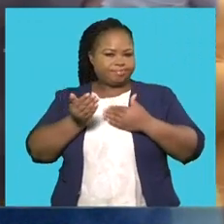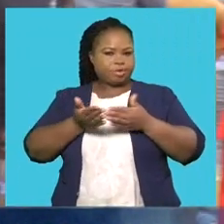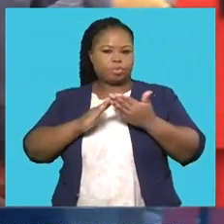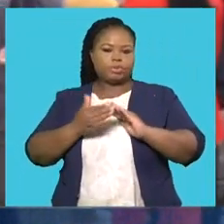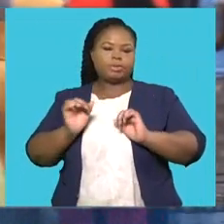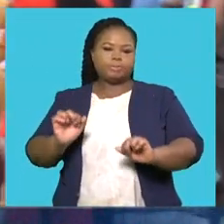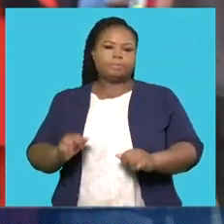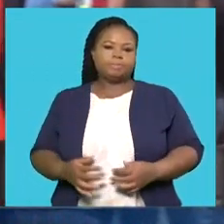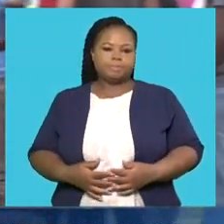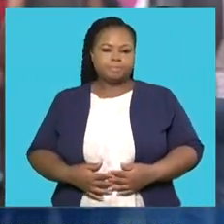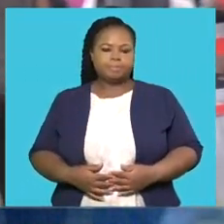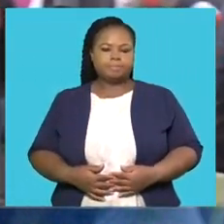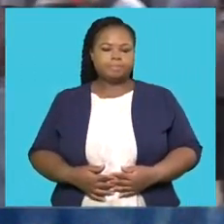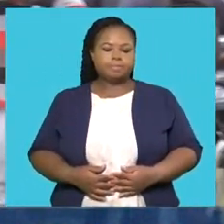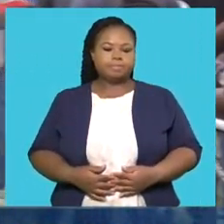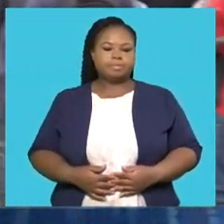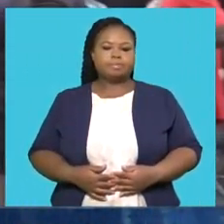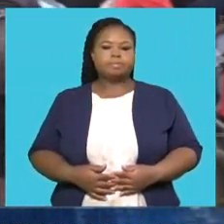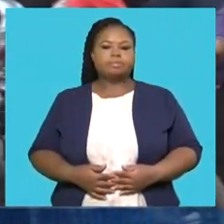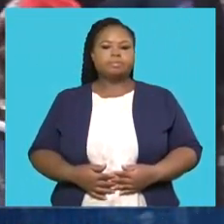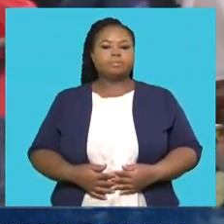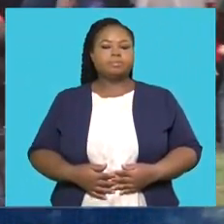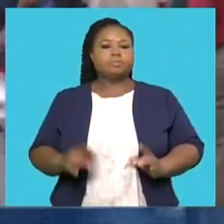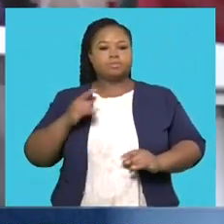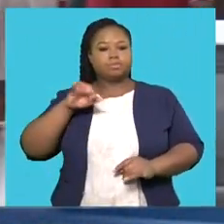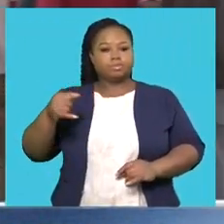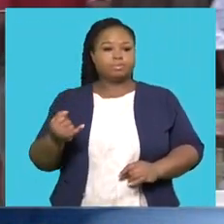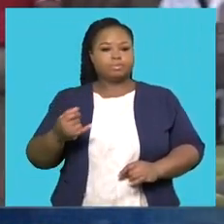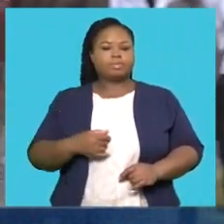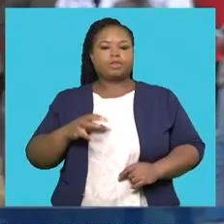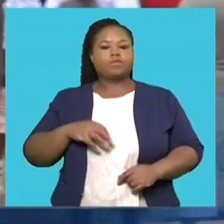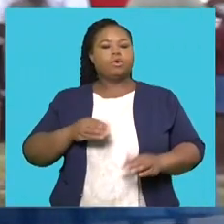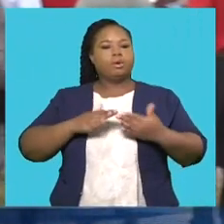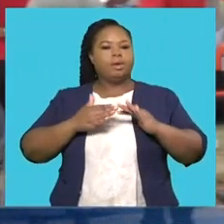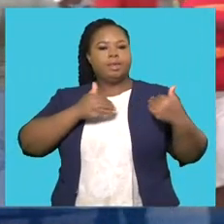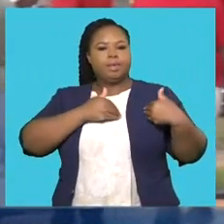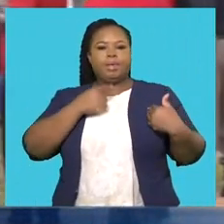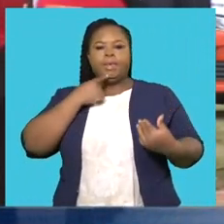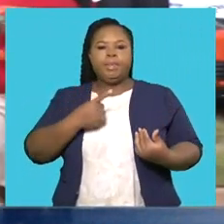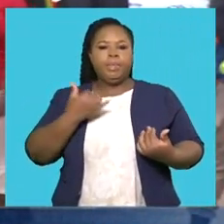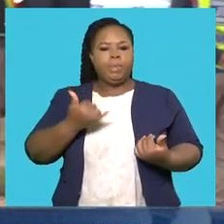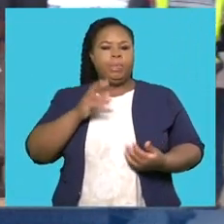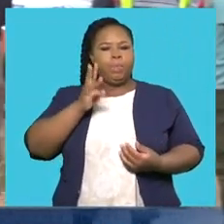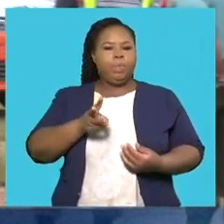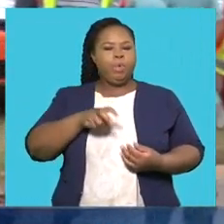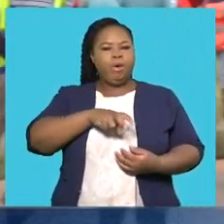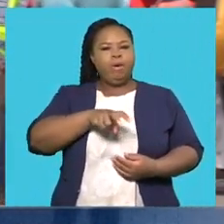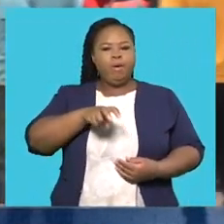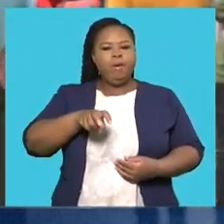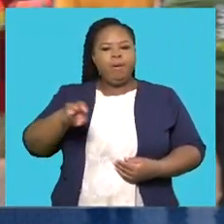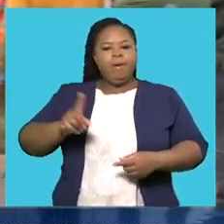backyard. Ilungu lekomiti kasodolophu lithi njengoba ezi zigadla ziza kube zizulazula